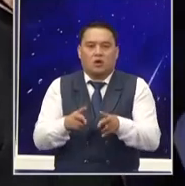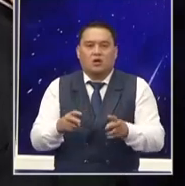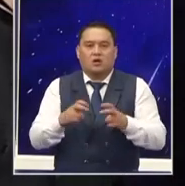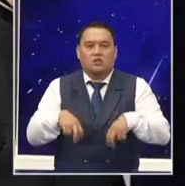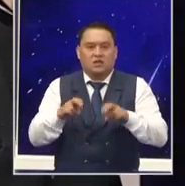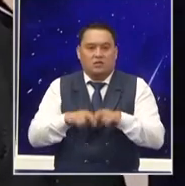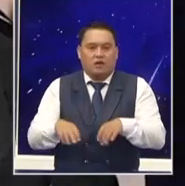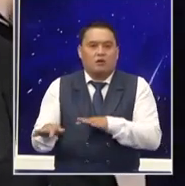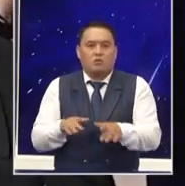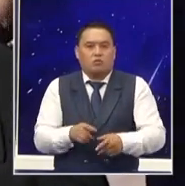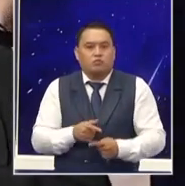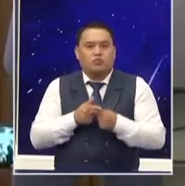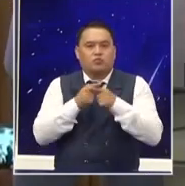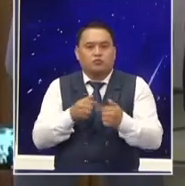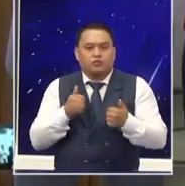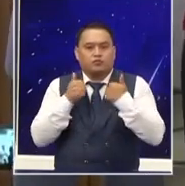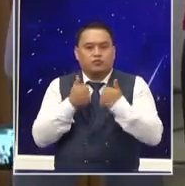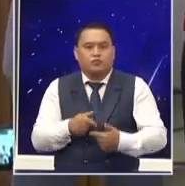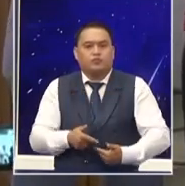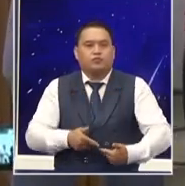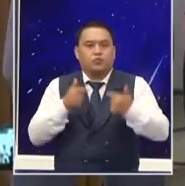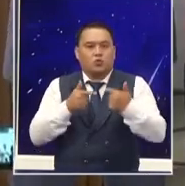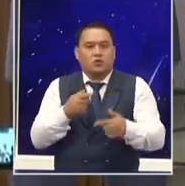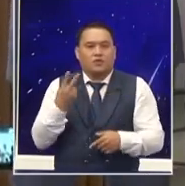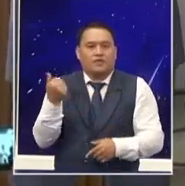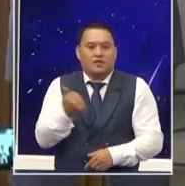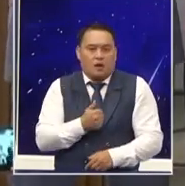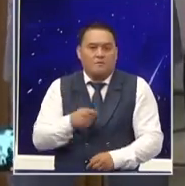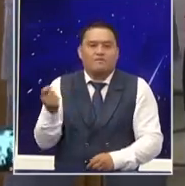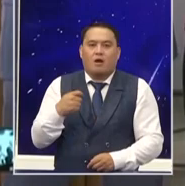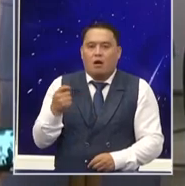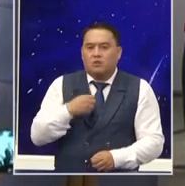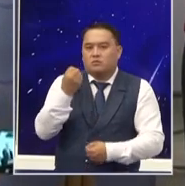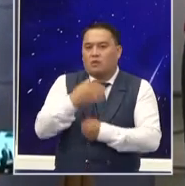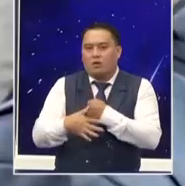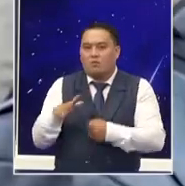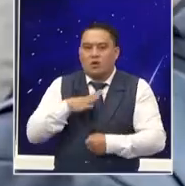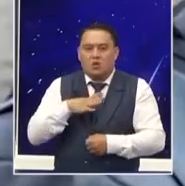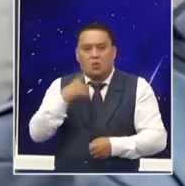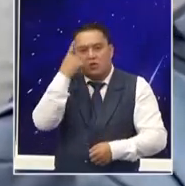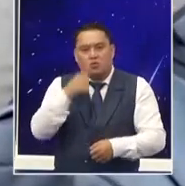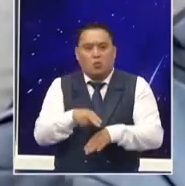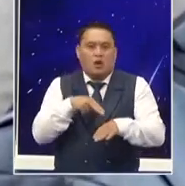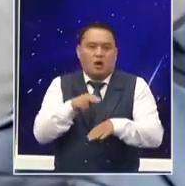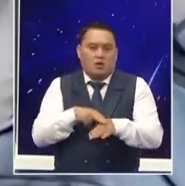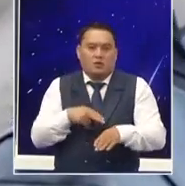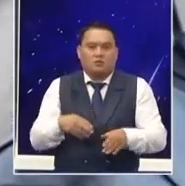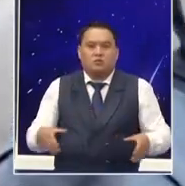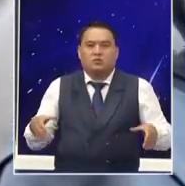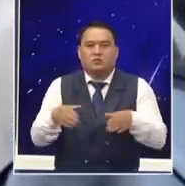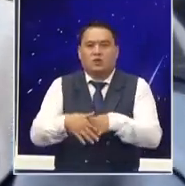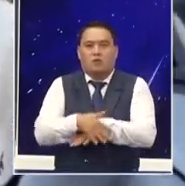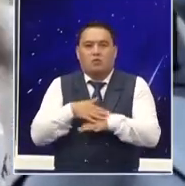расследование. Акции протеста в Беларуси не прекращаются 2 недели. В воскресенье в центре Минска, несмотря на предупреждение МВД и